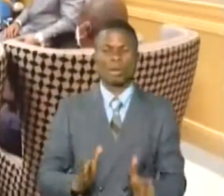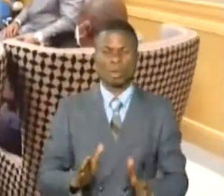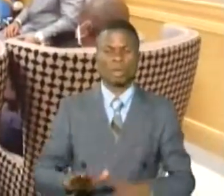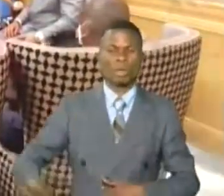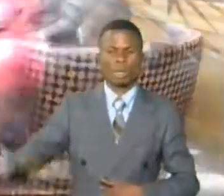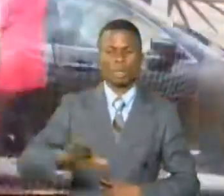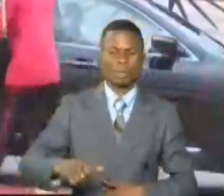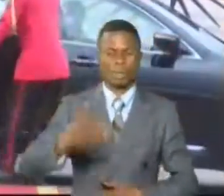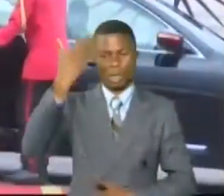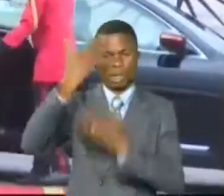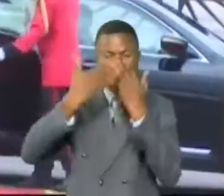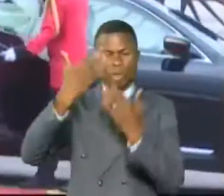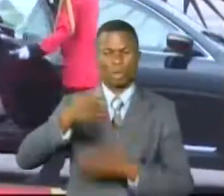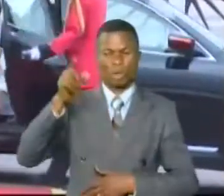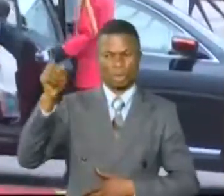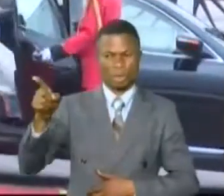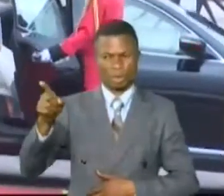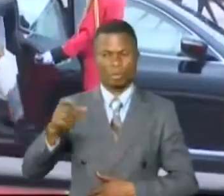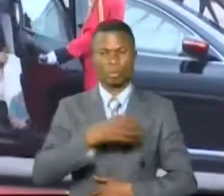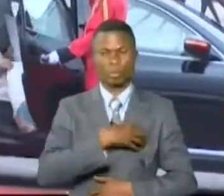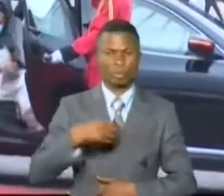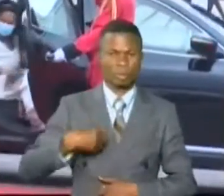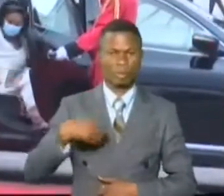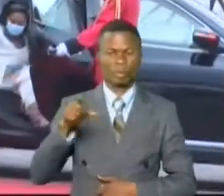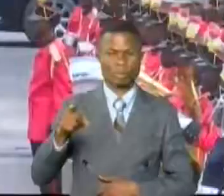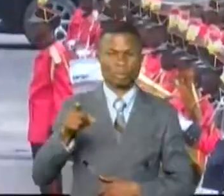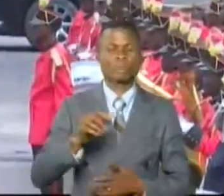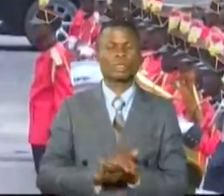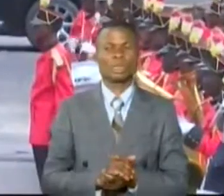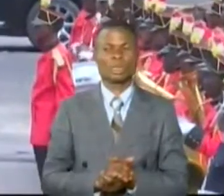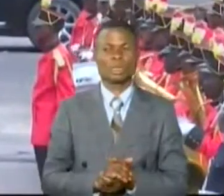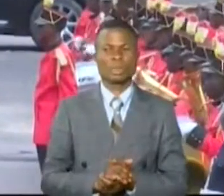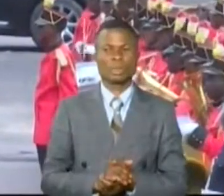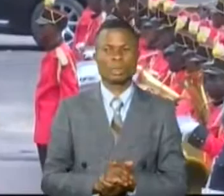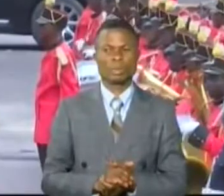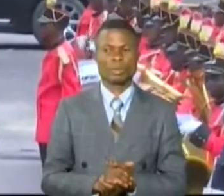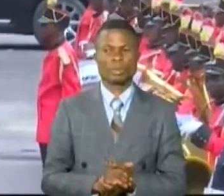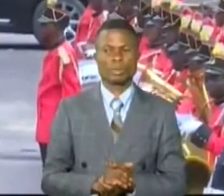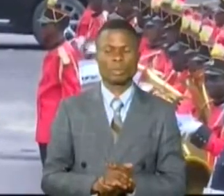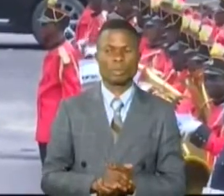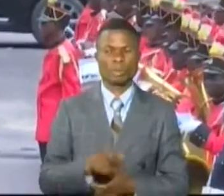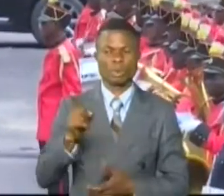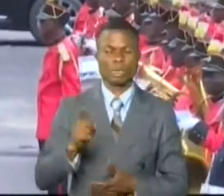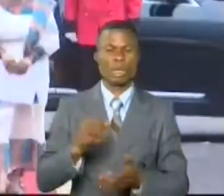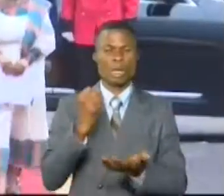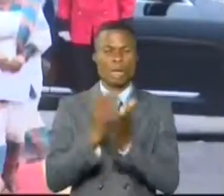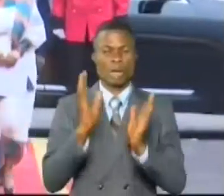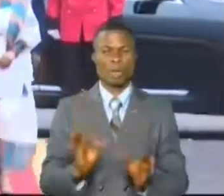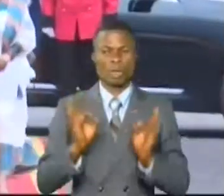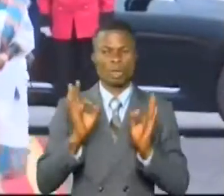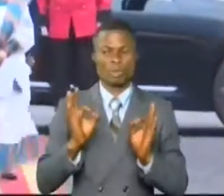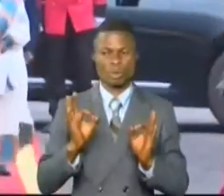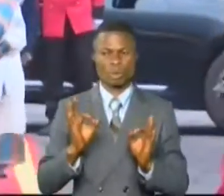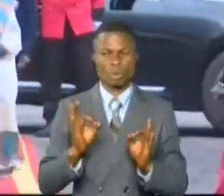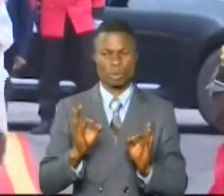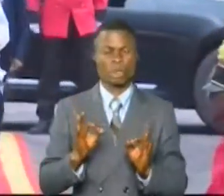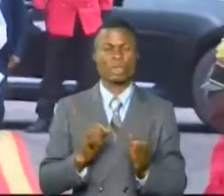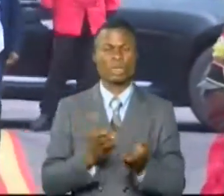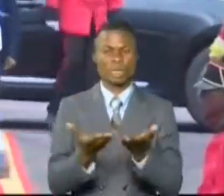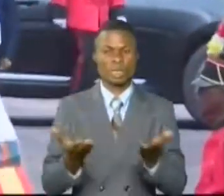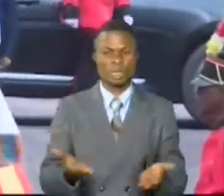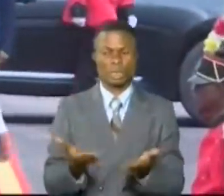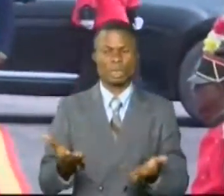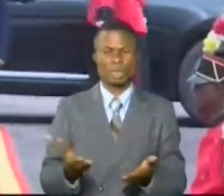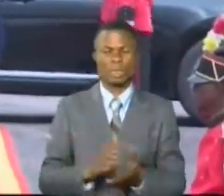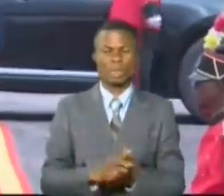au Rwanda. Madame Alain Sehaï Meseretz Gelo est le nouvel ambassadeur extraordinaire et plénipotentiaire de